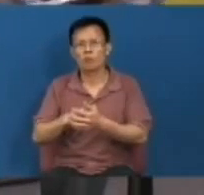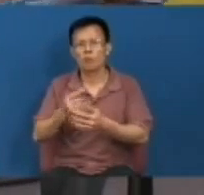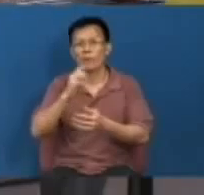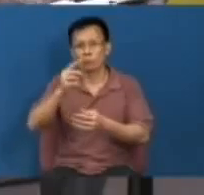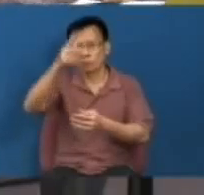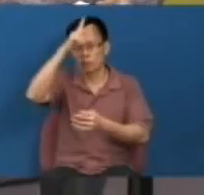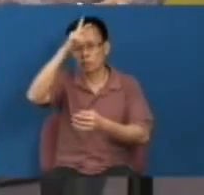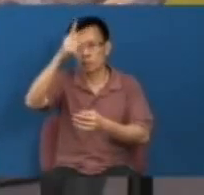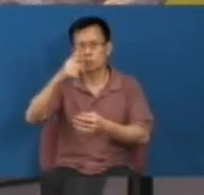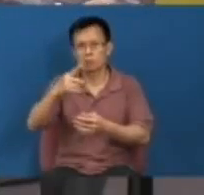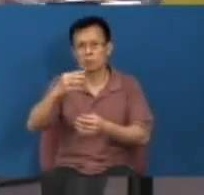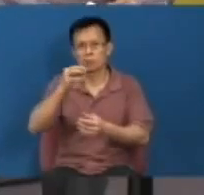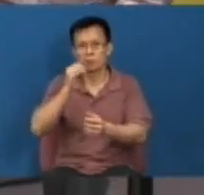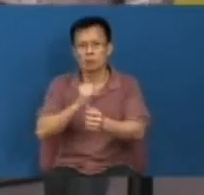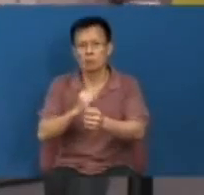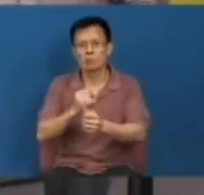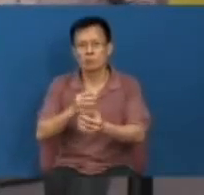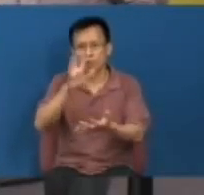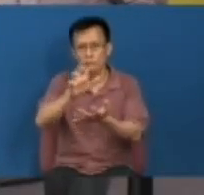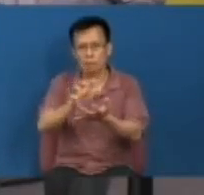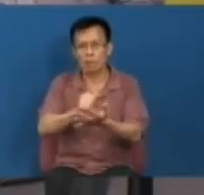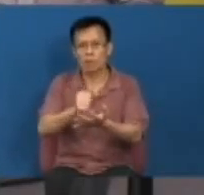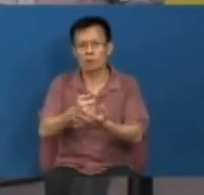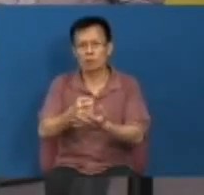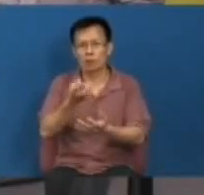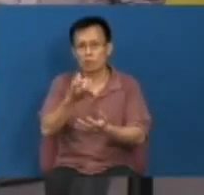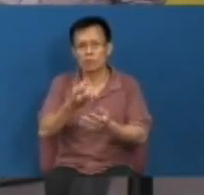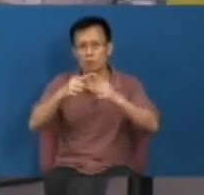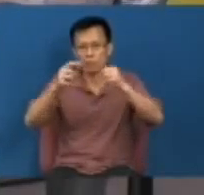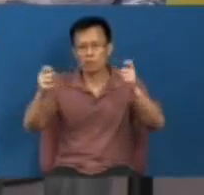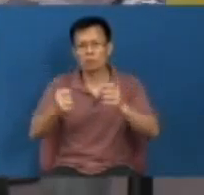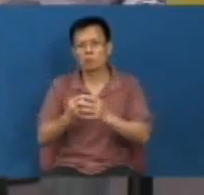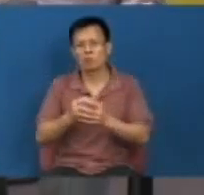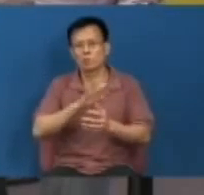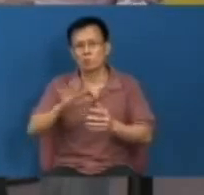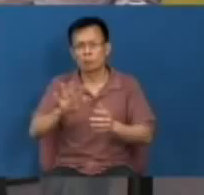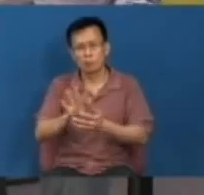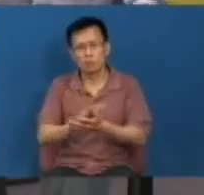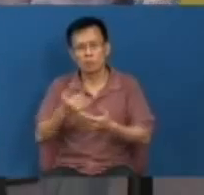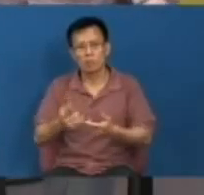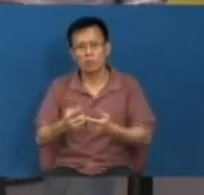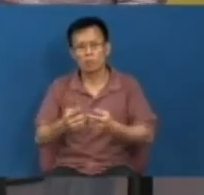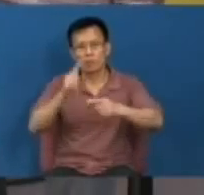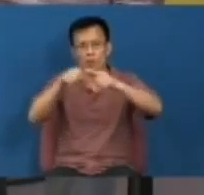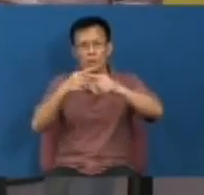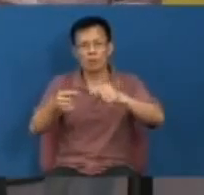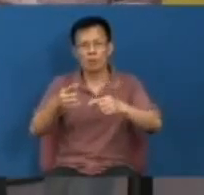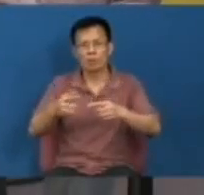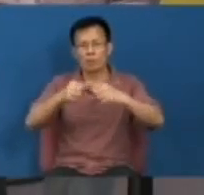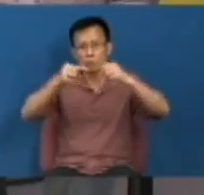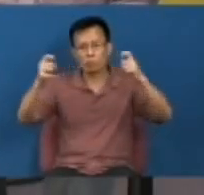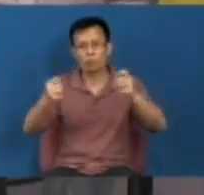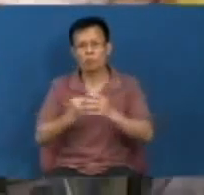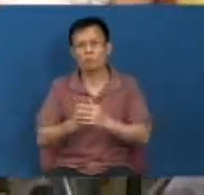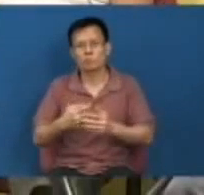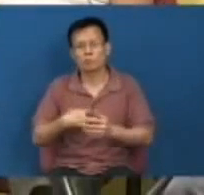咧惡勢力係霸道嘅一個小城市真係啊！喂，唔係喎，我哋係大都會嚟嘅喎。 點解？